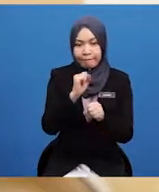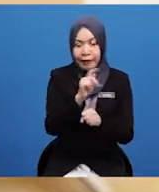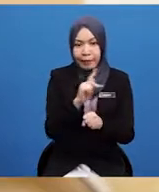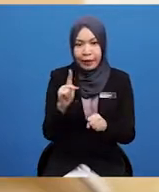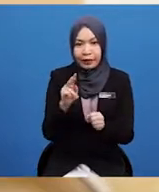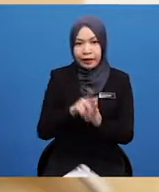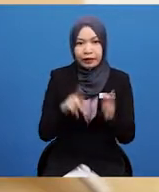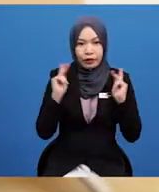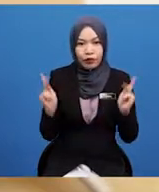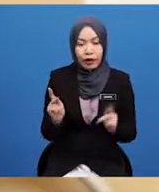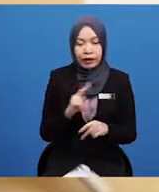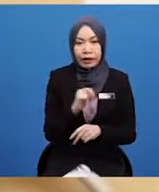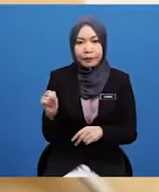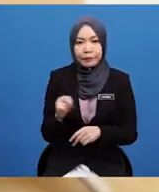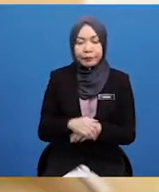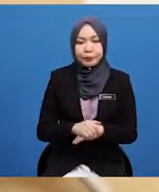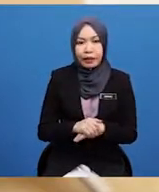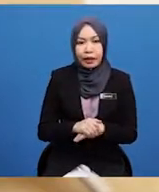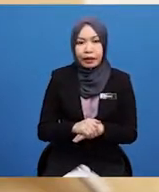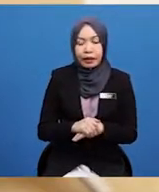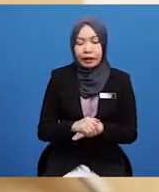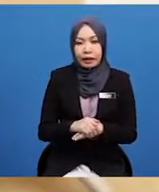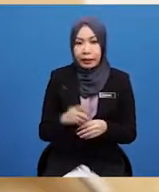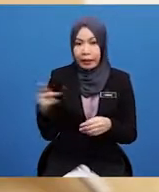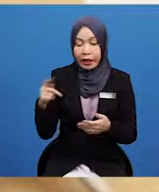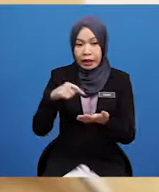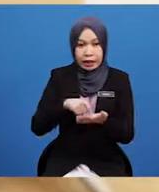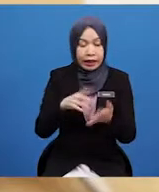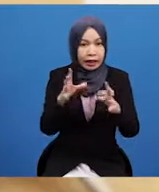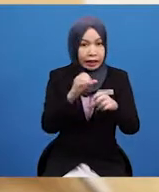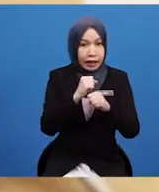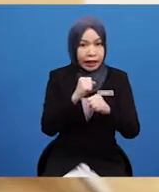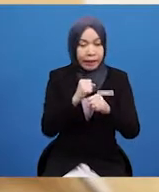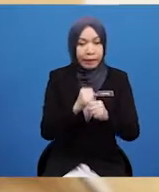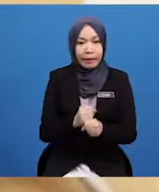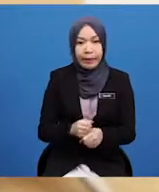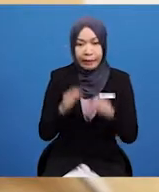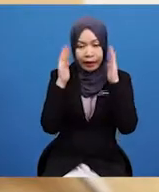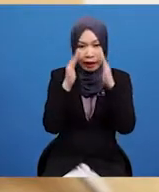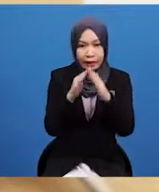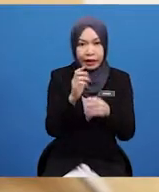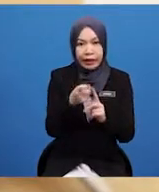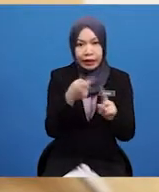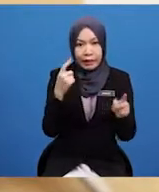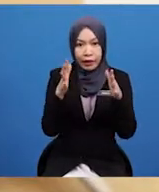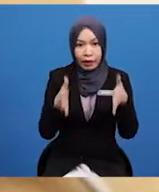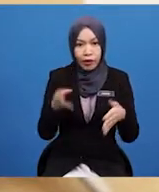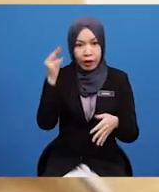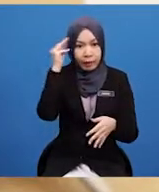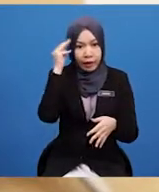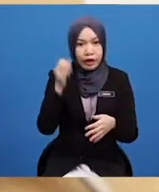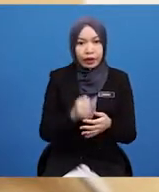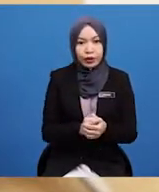ini telah mendapat perhatian penduduk di tanah Melayu, terutama kaum muda, melalui akhbar